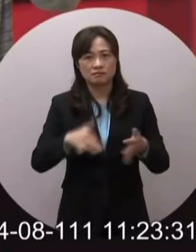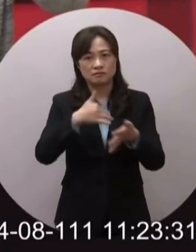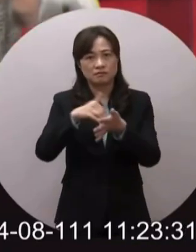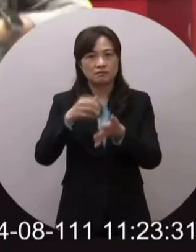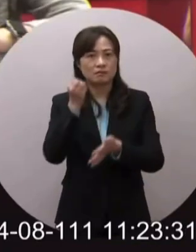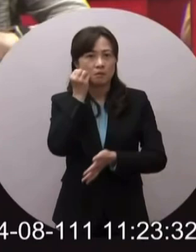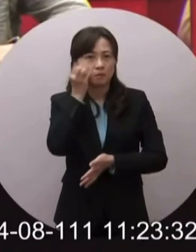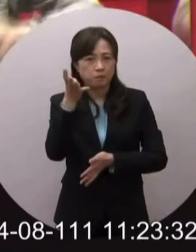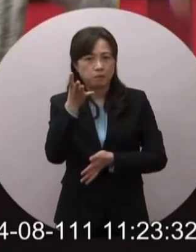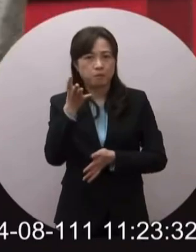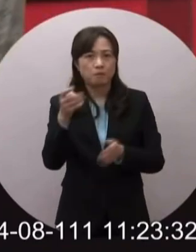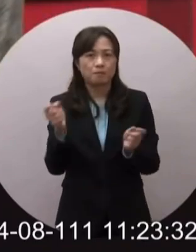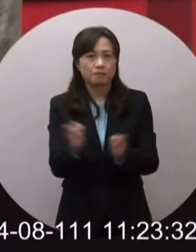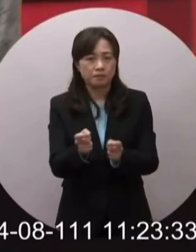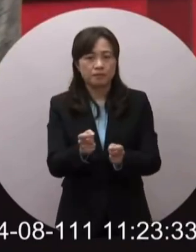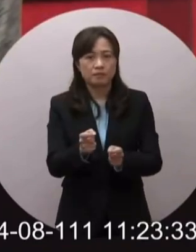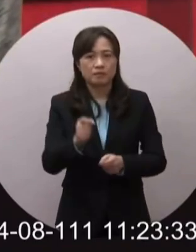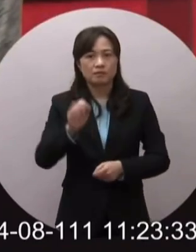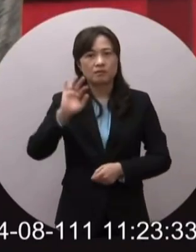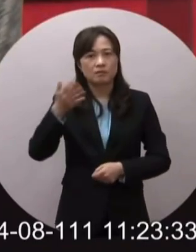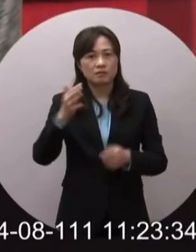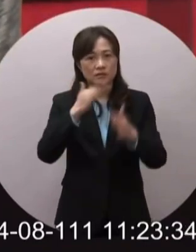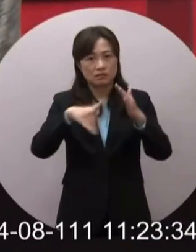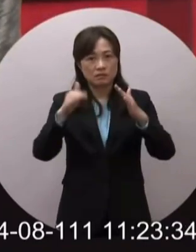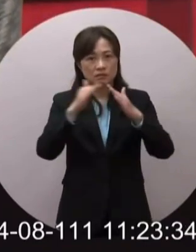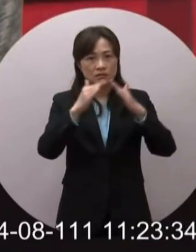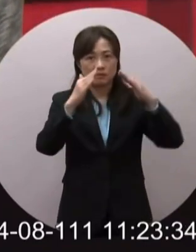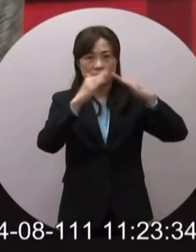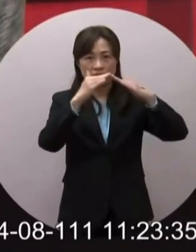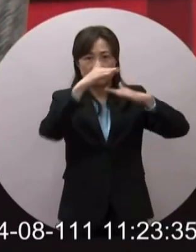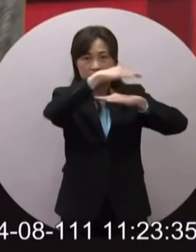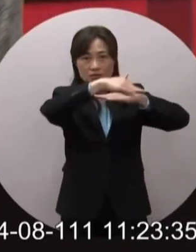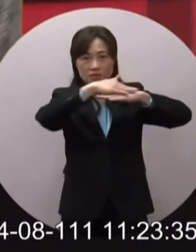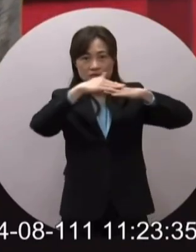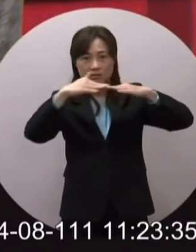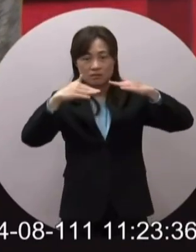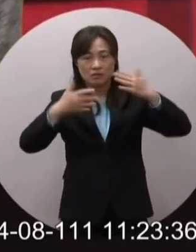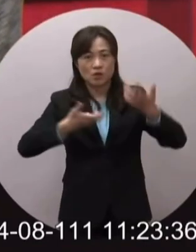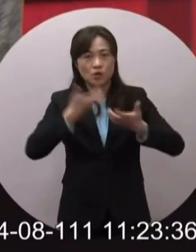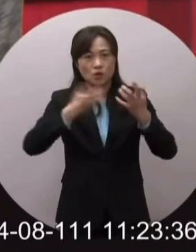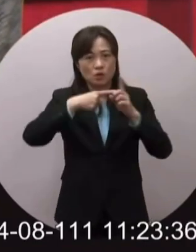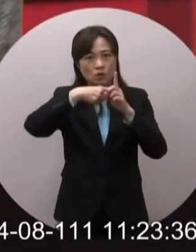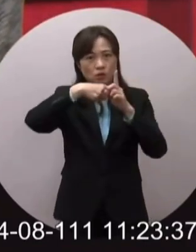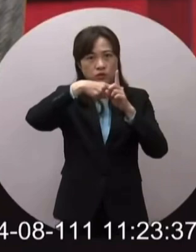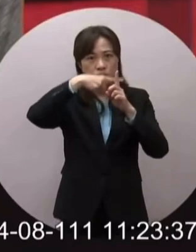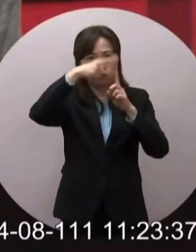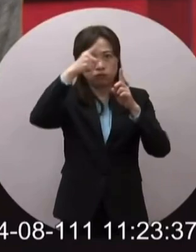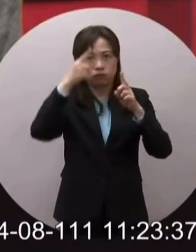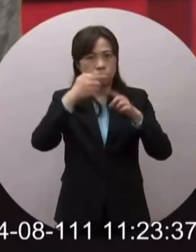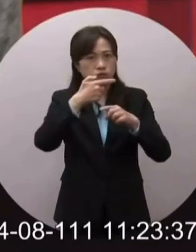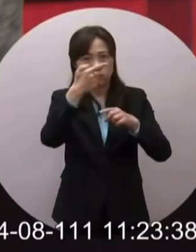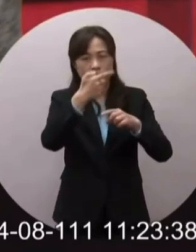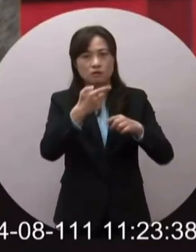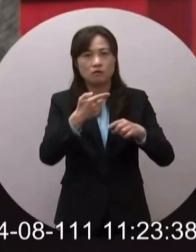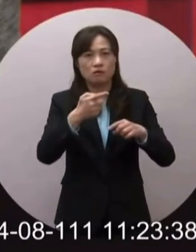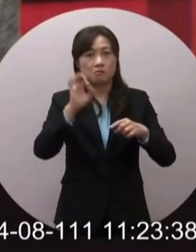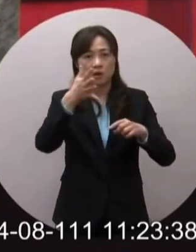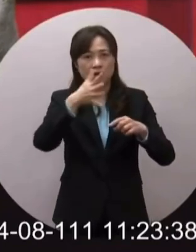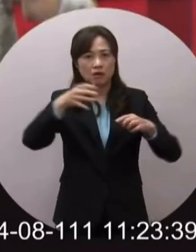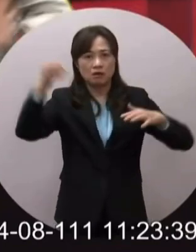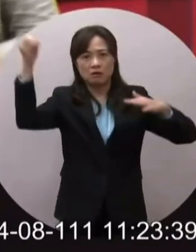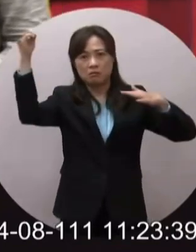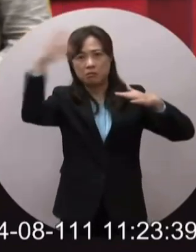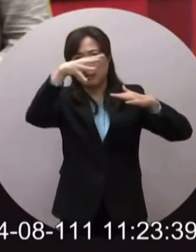已，可是呢学校包括屋顶它其实温度有时候就变得很高，因为它整个日晒状